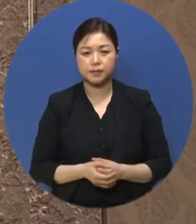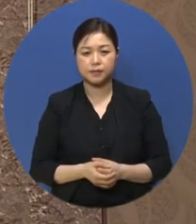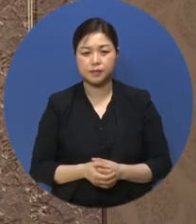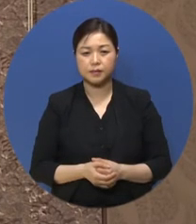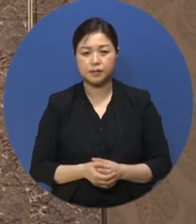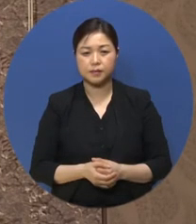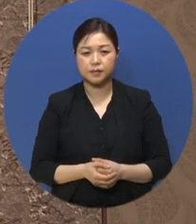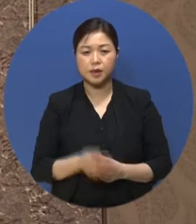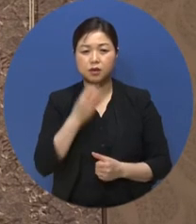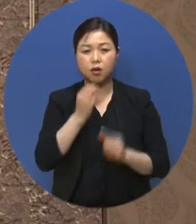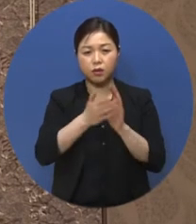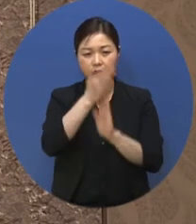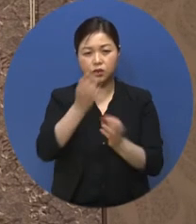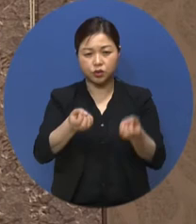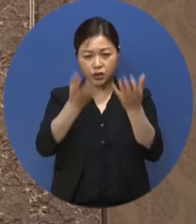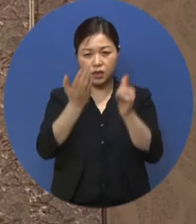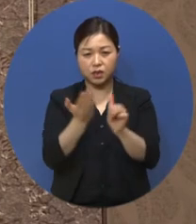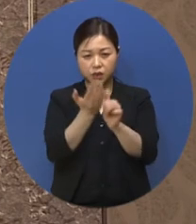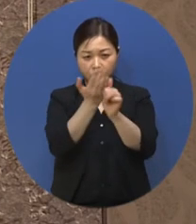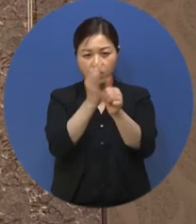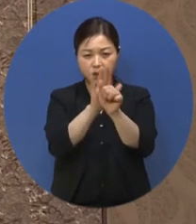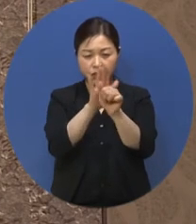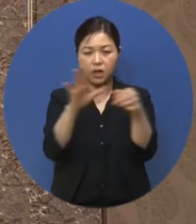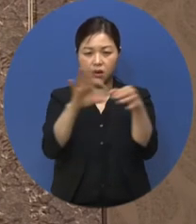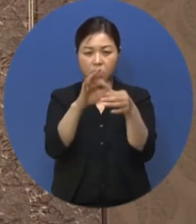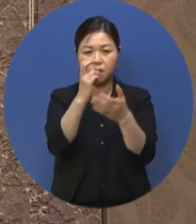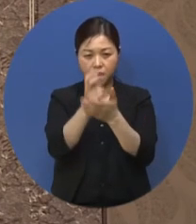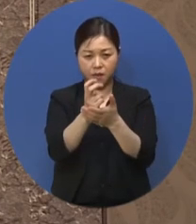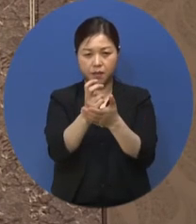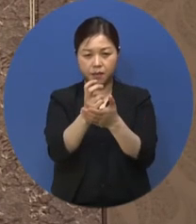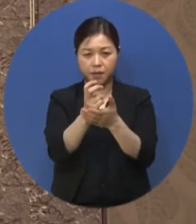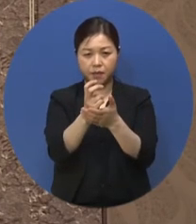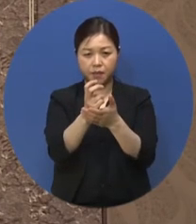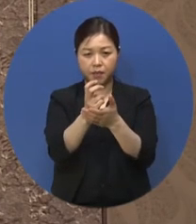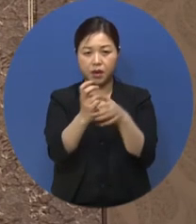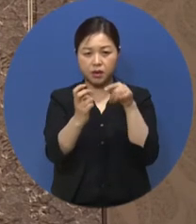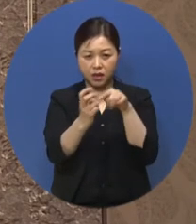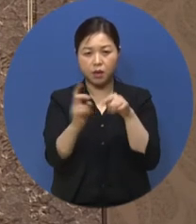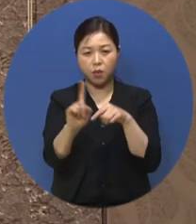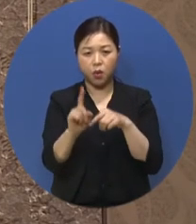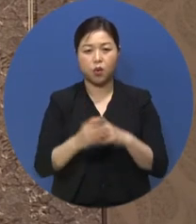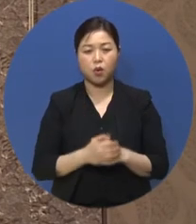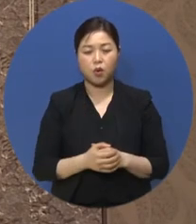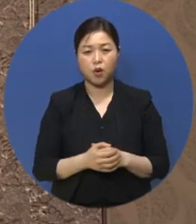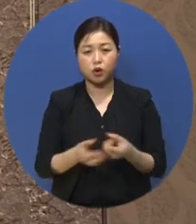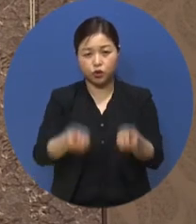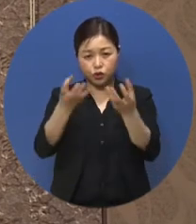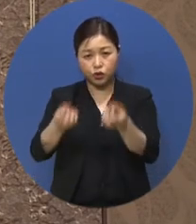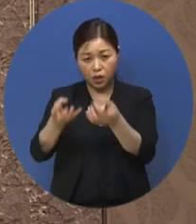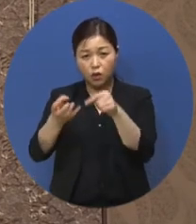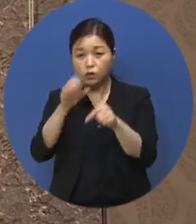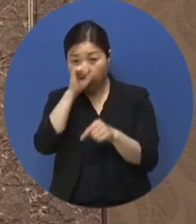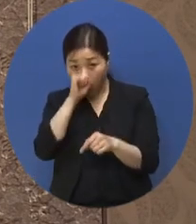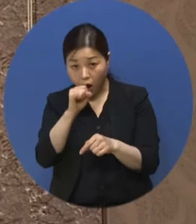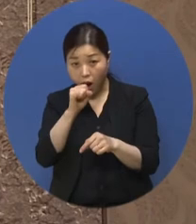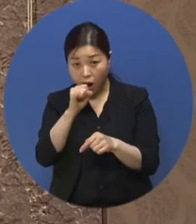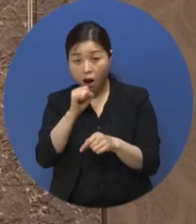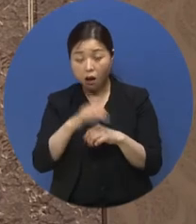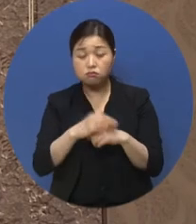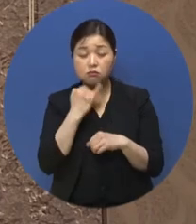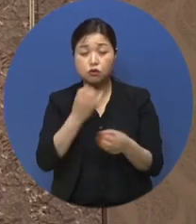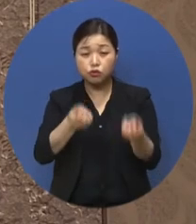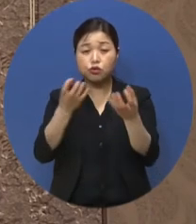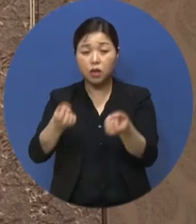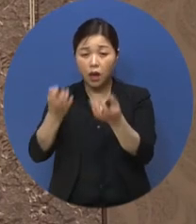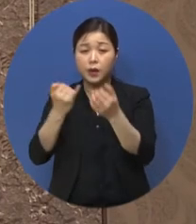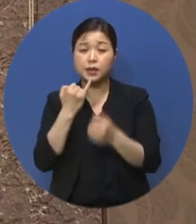서울시 축제 육성 및 지원에 관한 조례예요. 그런데 그게 축제는 좋다 이거 다 하라는 얘기예요. 축제를 네. 하는